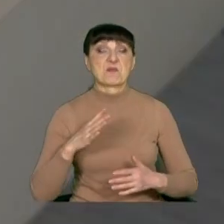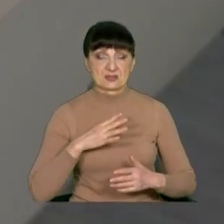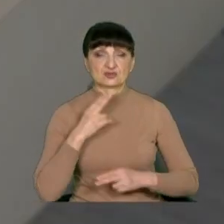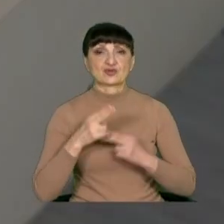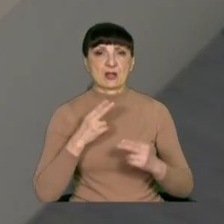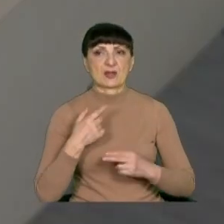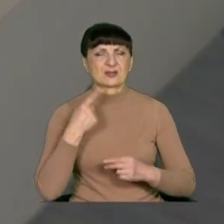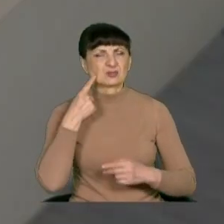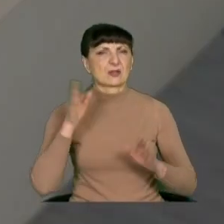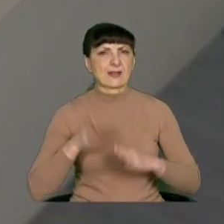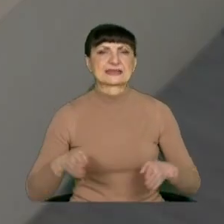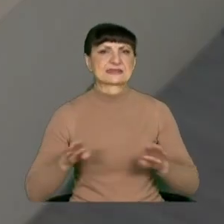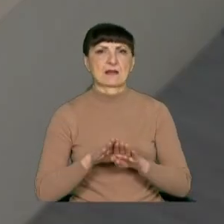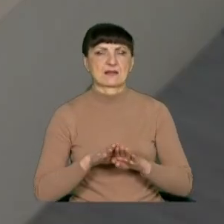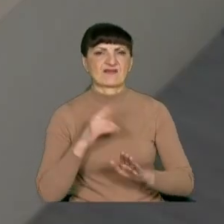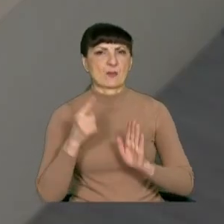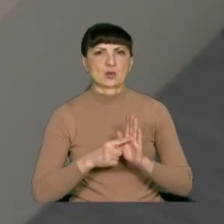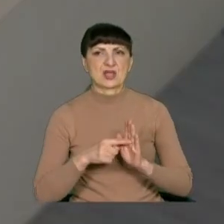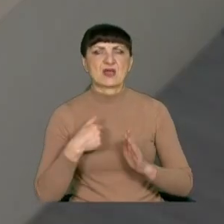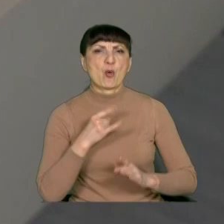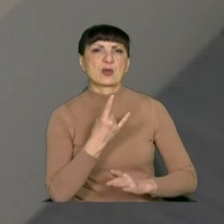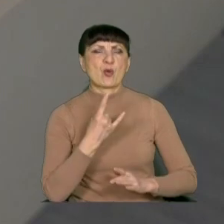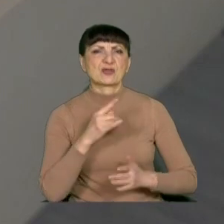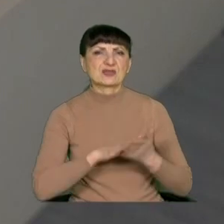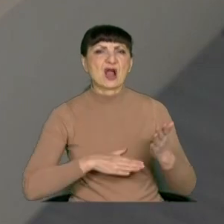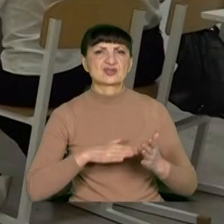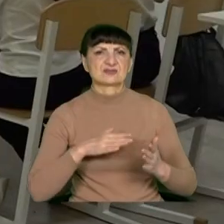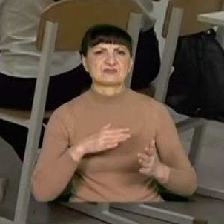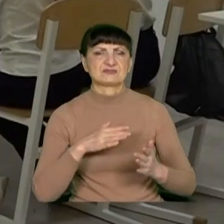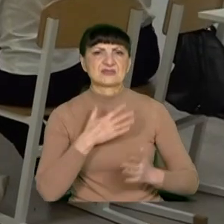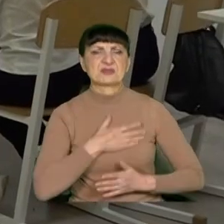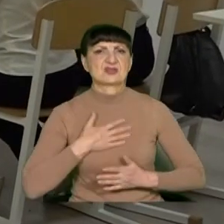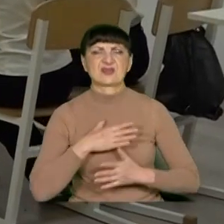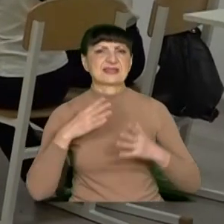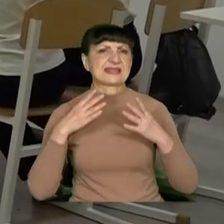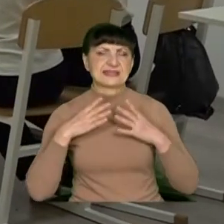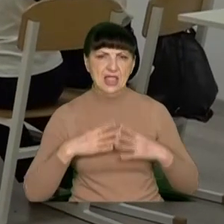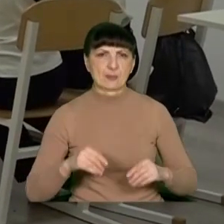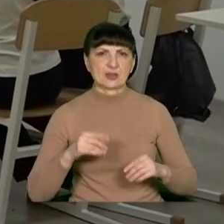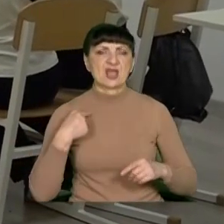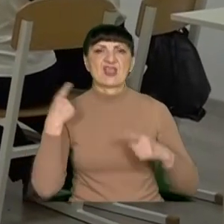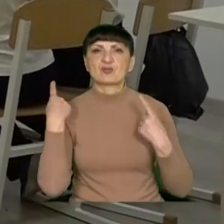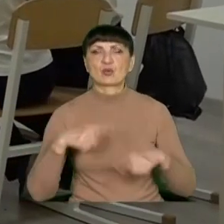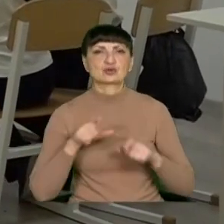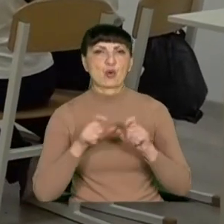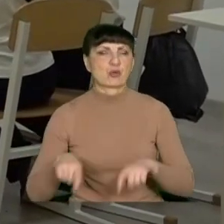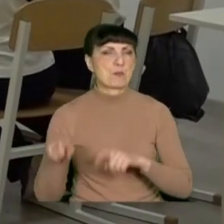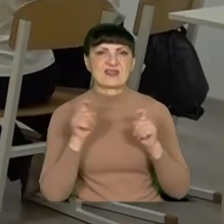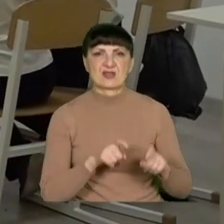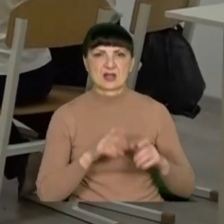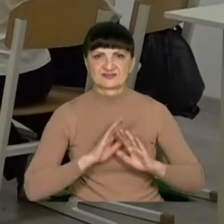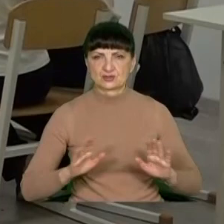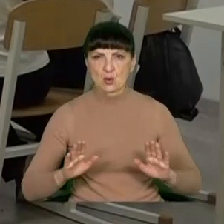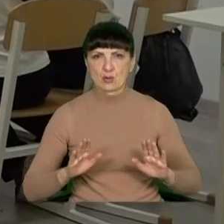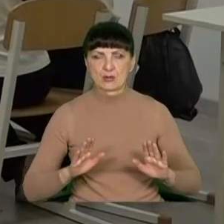Но я закрыла этот вопрос, не стала травмировать своего ребенка и вот эту всю ситуацию опять поднимать. Я ушла в другую школу.